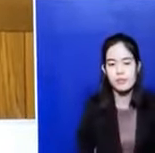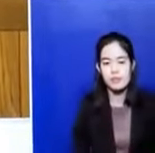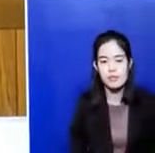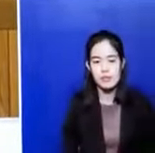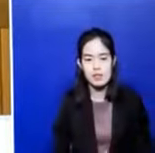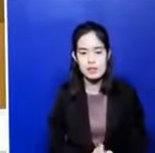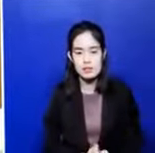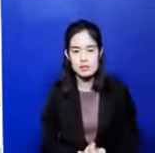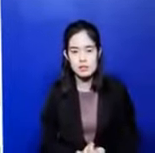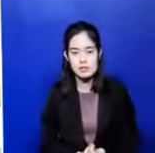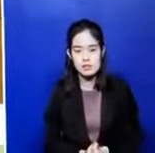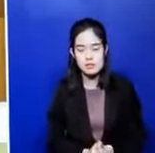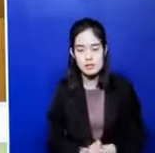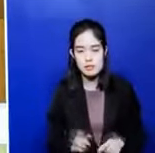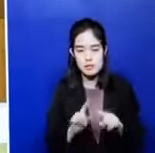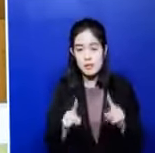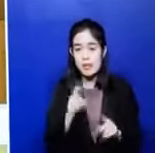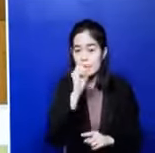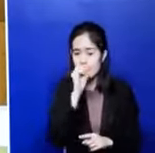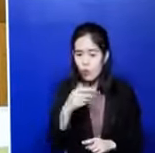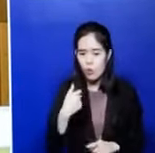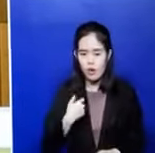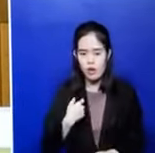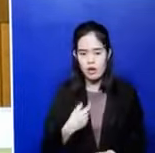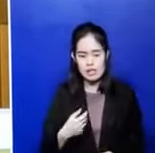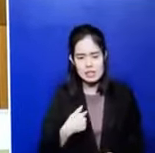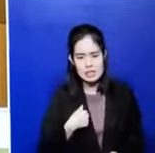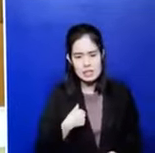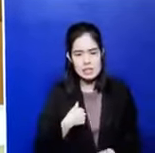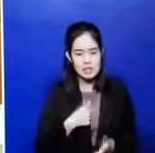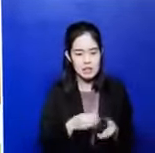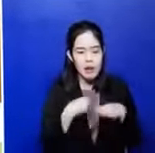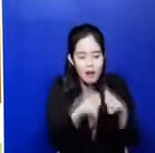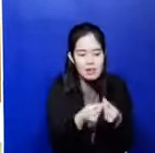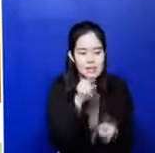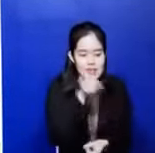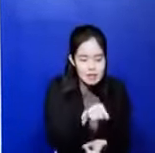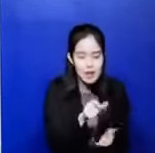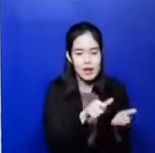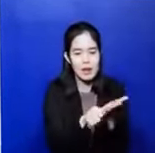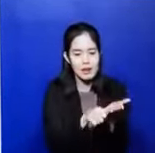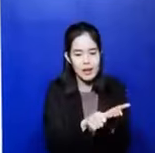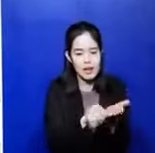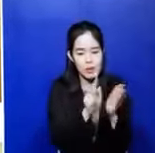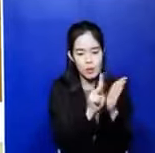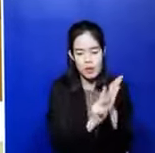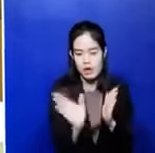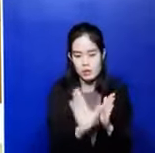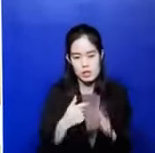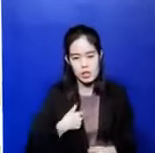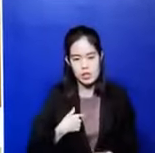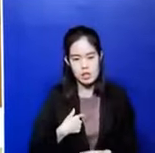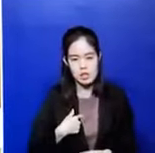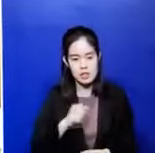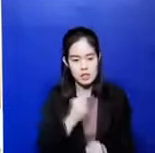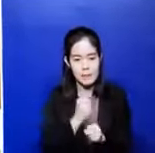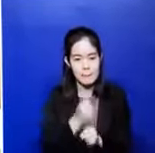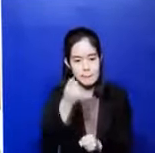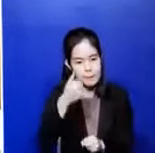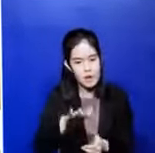ผมไปให้เขาแก้กฎหมายอีกไม่เกี่ยวกับผมเลยนะครับทุกเรื่องผมก้าวล่วงไม่ได้เรื่องที่